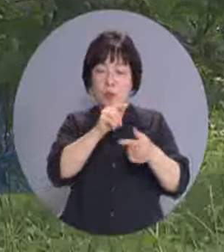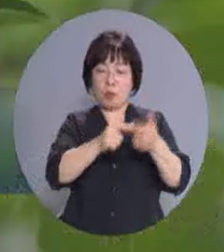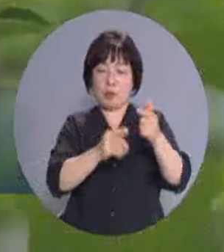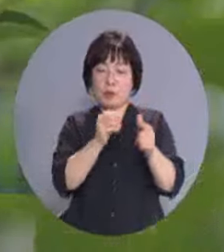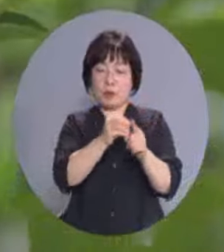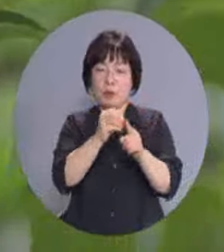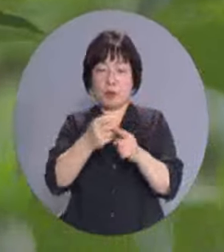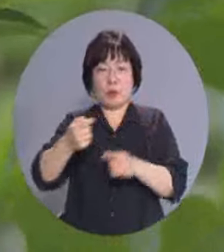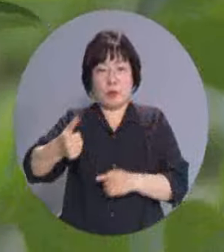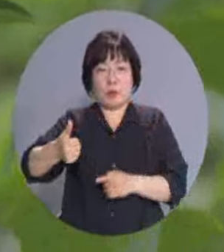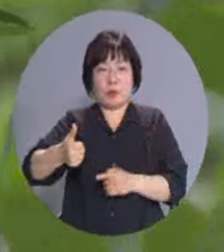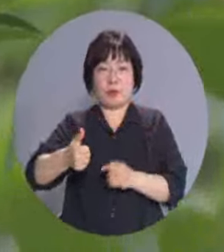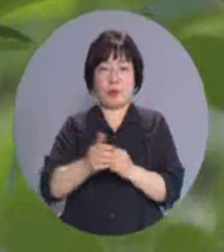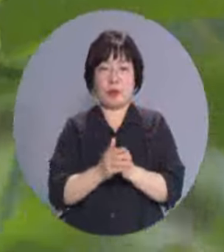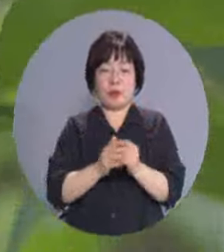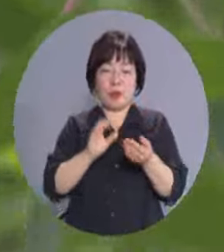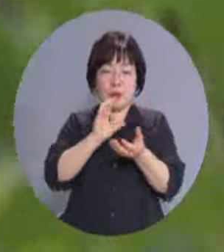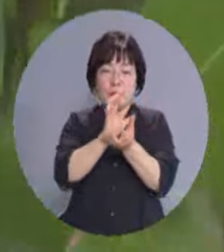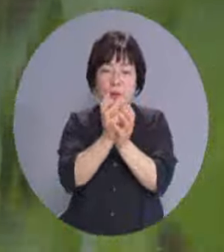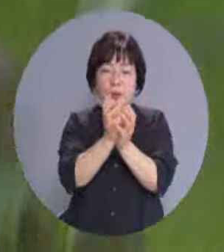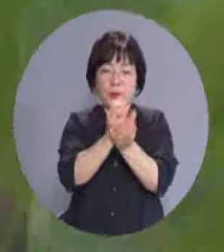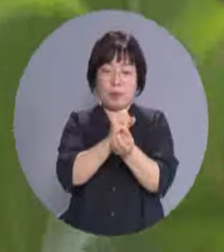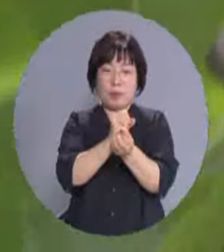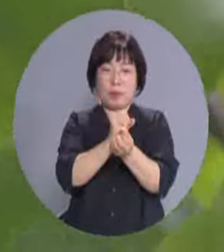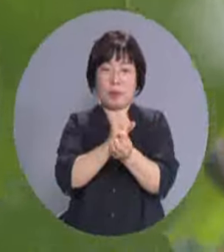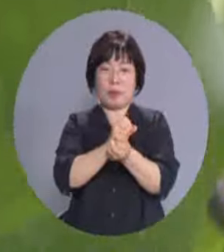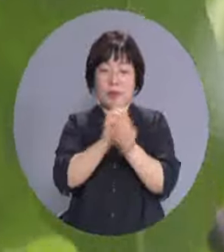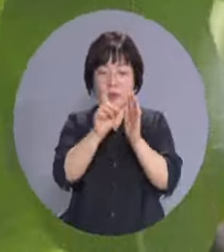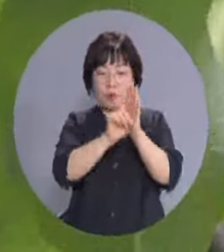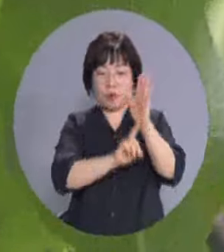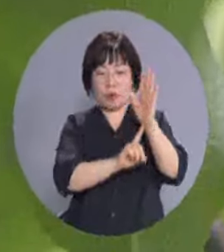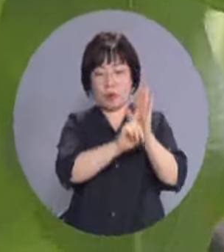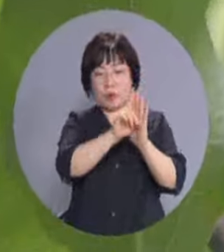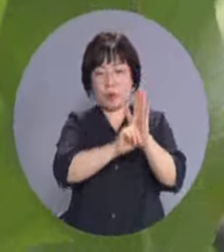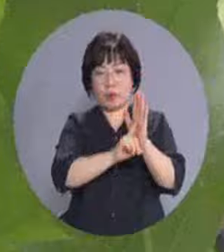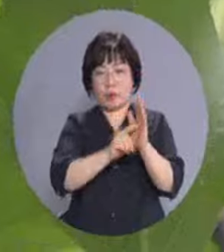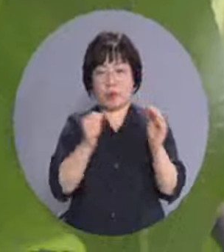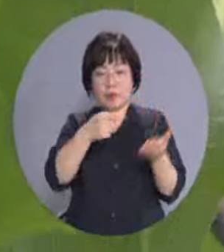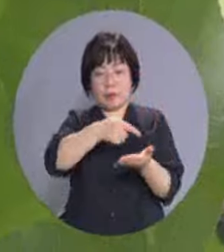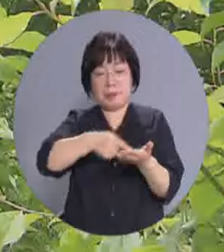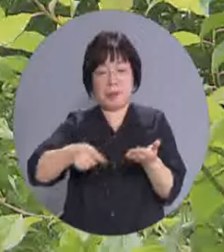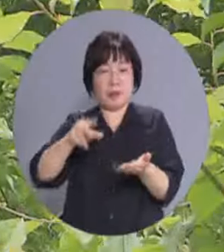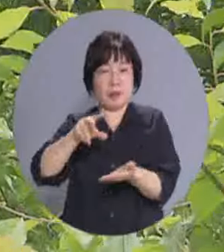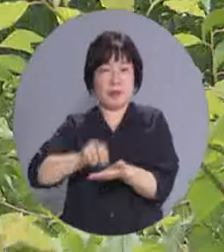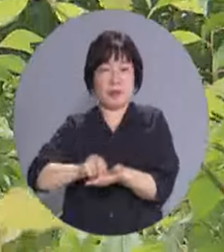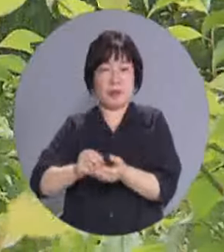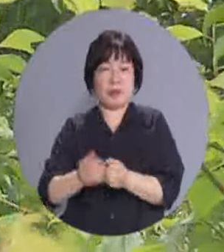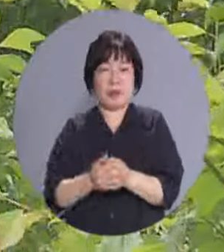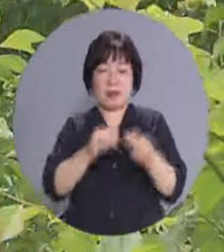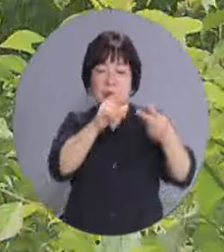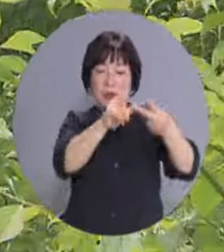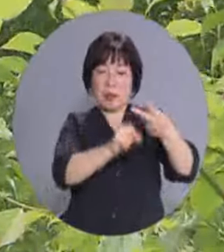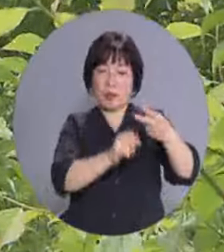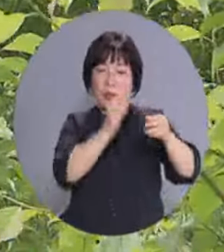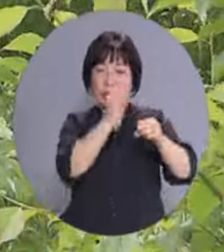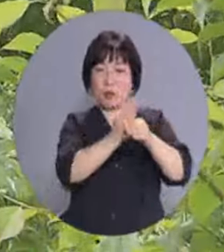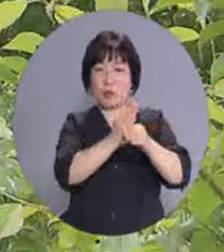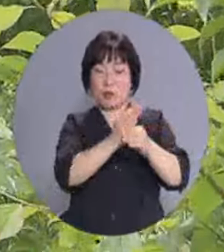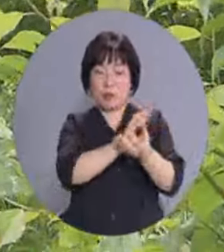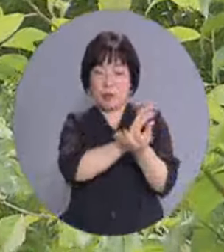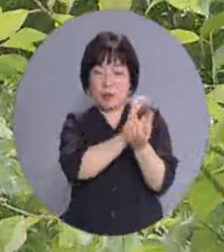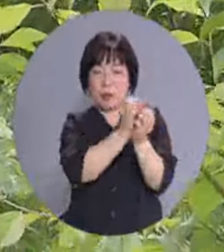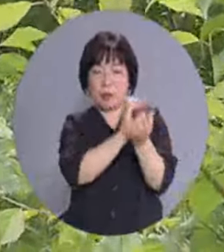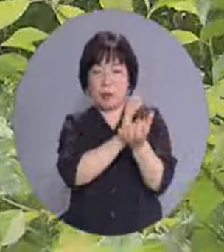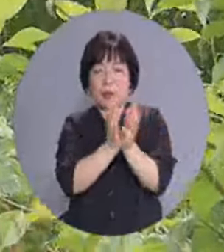거는 열매가 제때 맺히지 못한 건 이상 저온으로 인한 냉해 때문입니다 지난 2월 중순에 일찍 꽃이